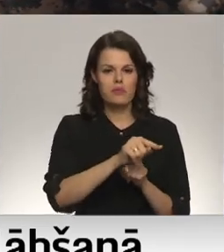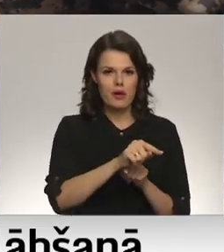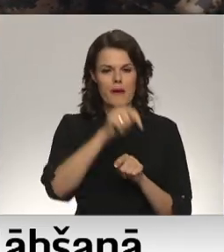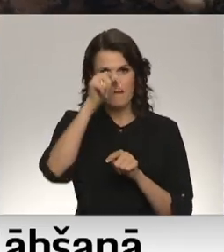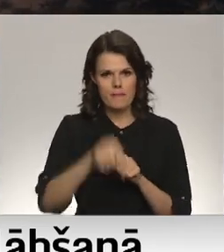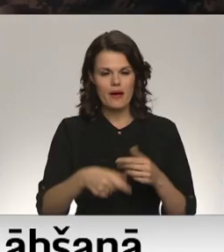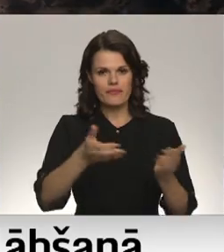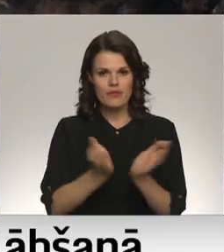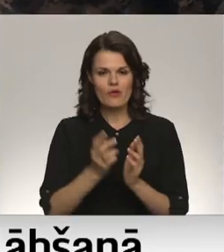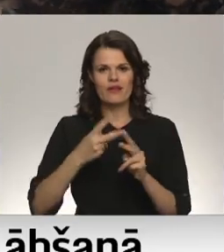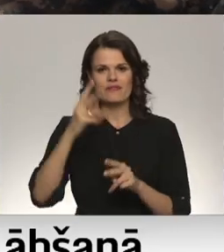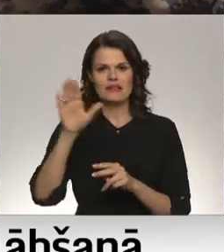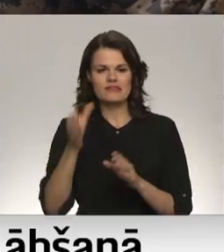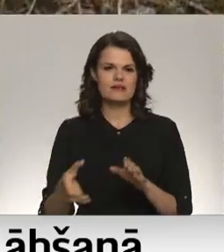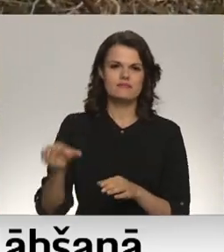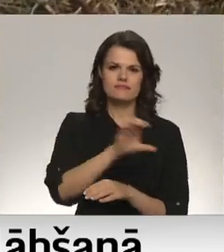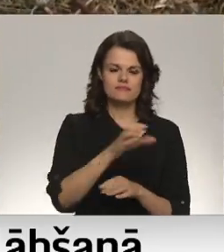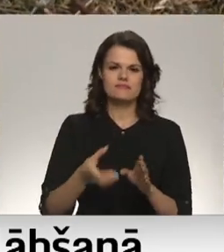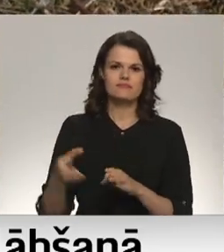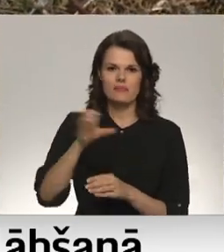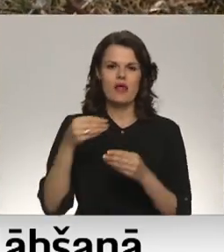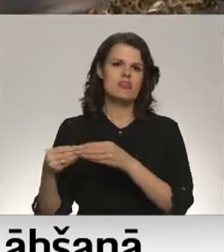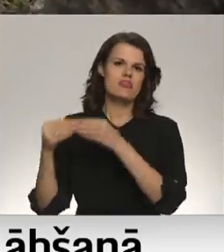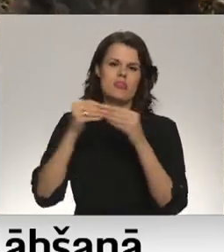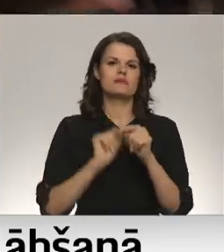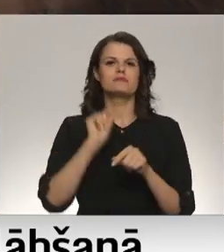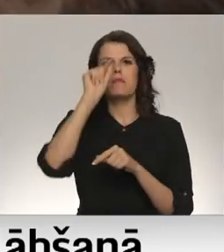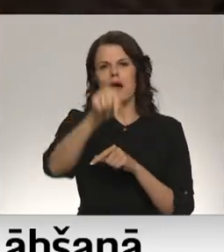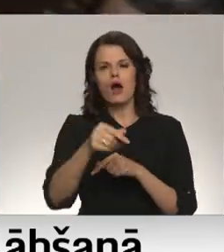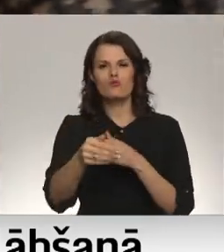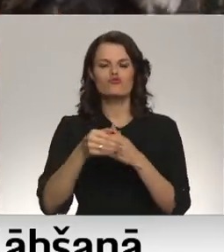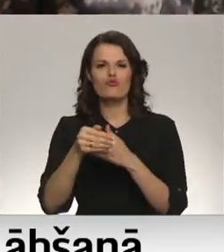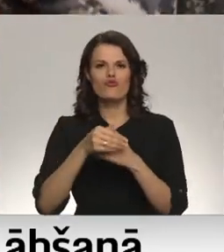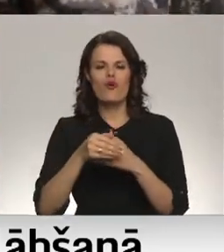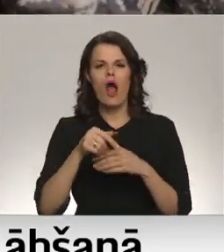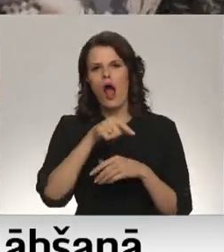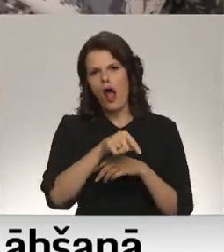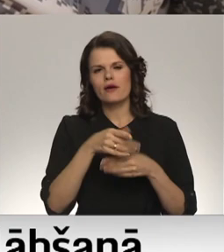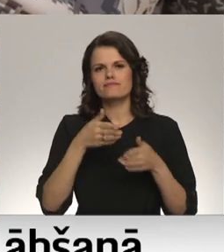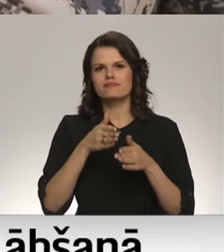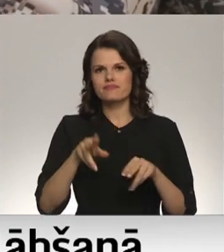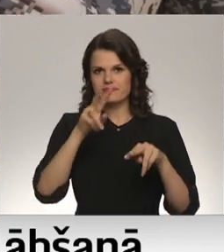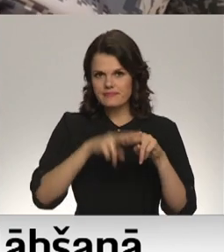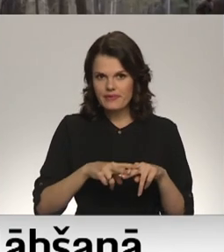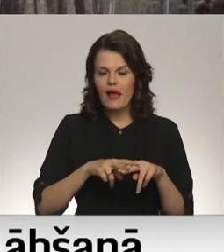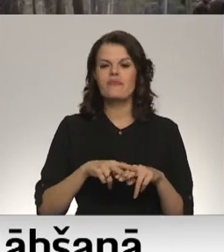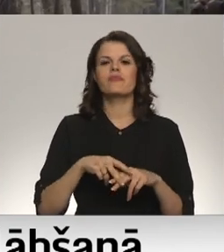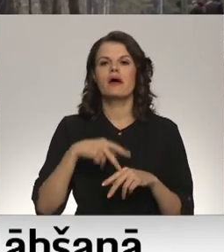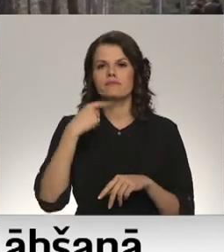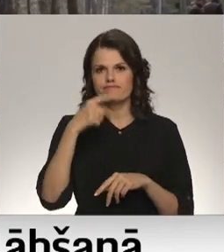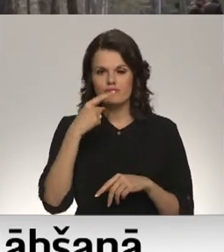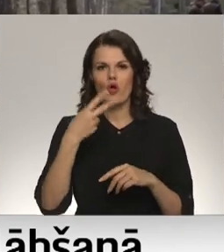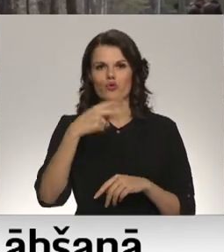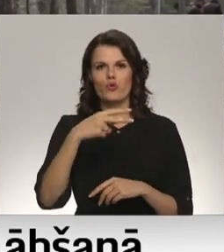divas reizes dienā tiks iztukšoti un krūpja pārnesti tuvāk nārsta vietai. Iedzīvotāji šogad ziņojuši par